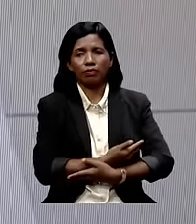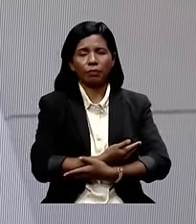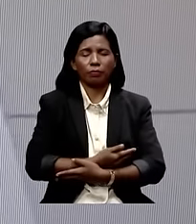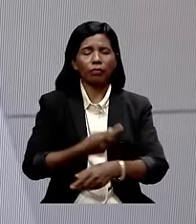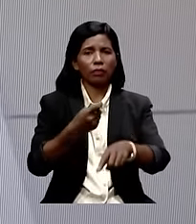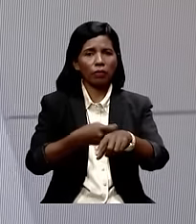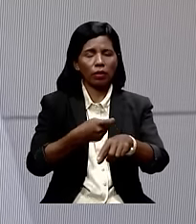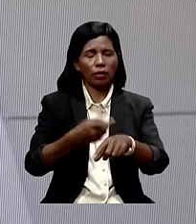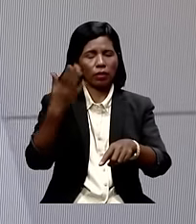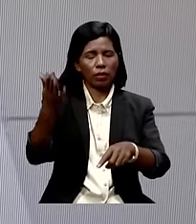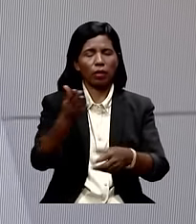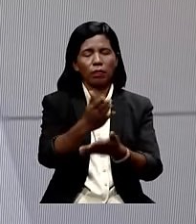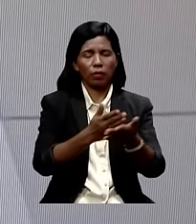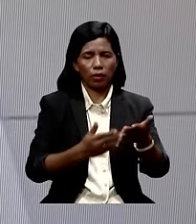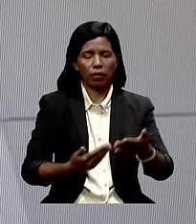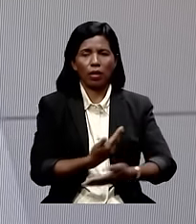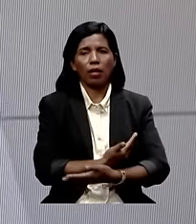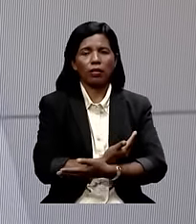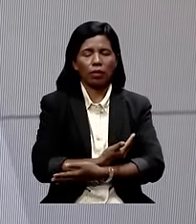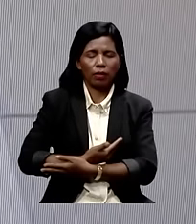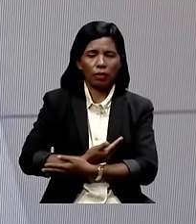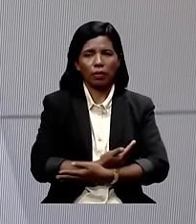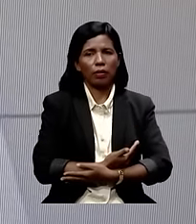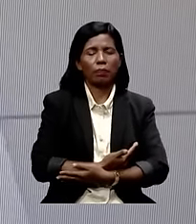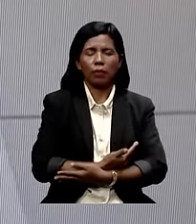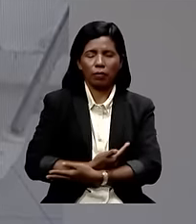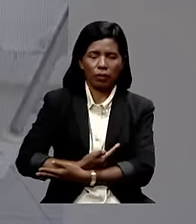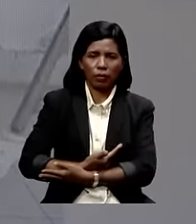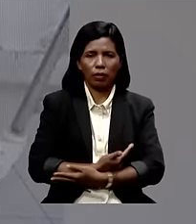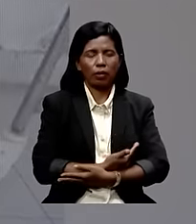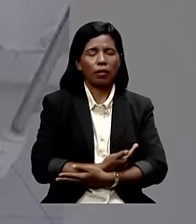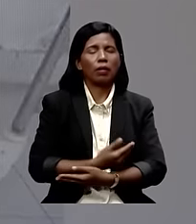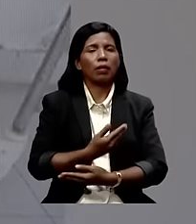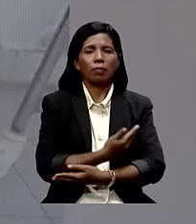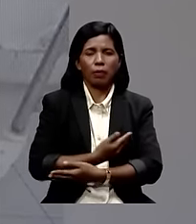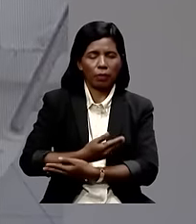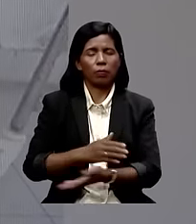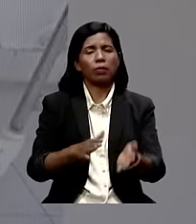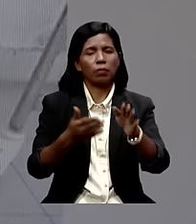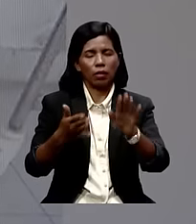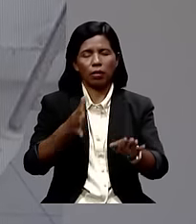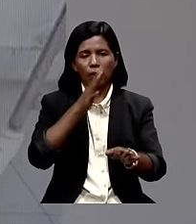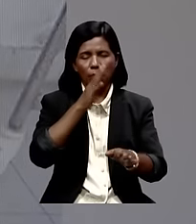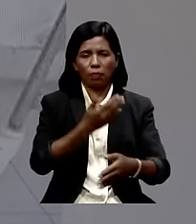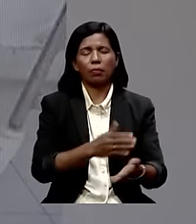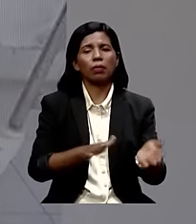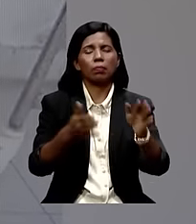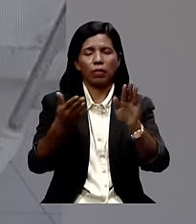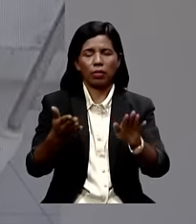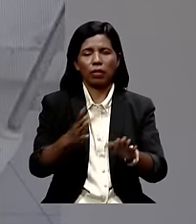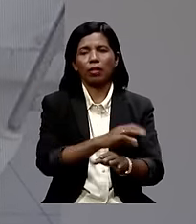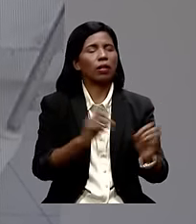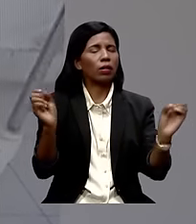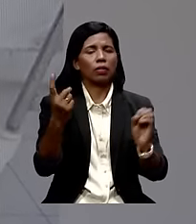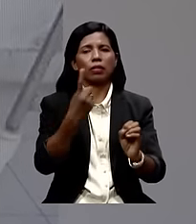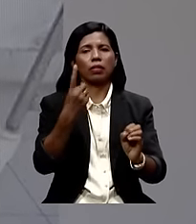momentu ne ba ne operasi tia hasai tia bebe. Bebe mos hasai mai bebe mos mate ne inang mos mate. Mate dali dalaos diam